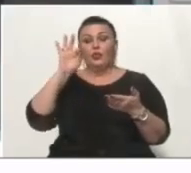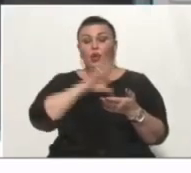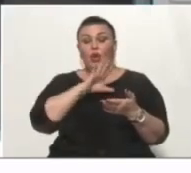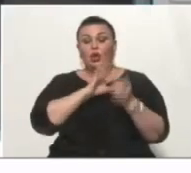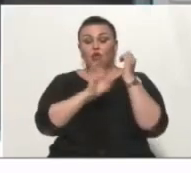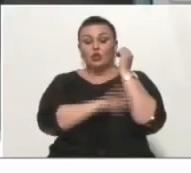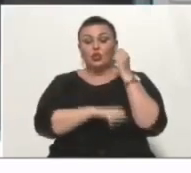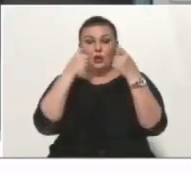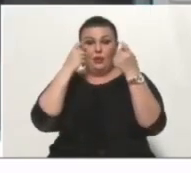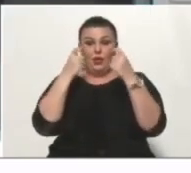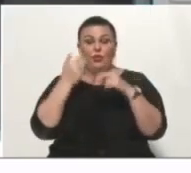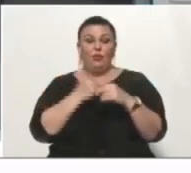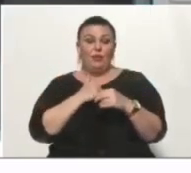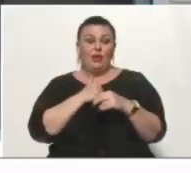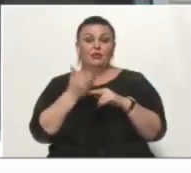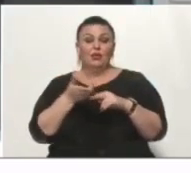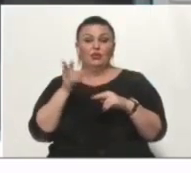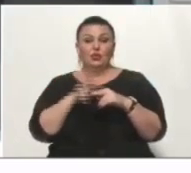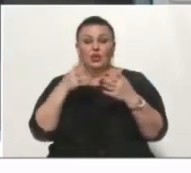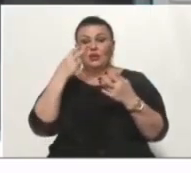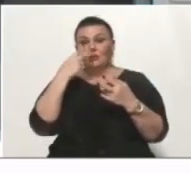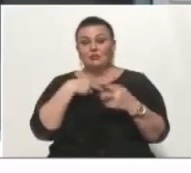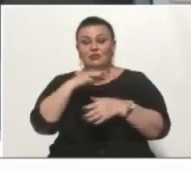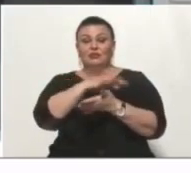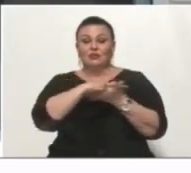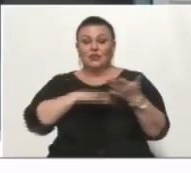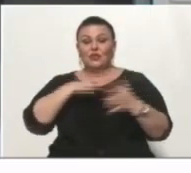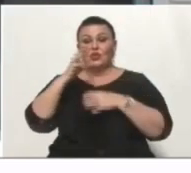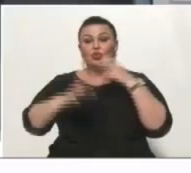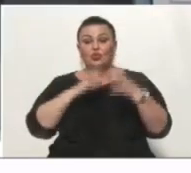son məlumatlar məndə bunlar idi. Siz isə bizə baxmağa davam edin, çünki